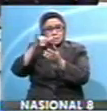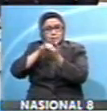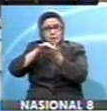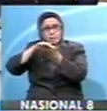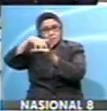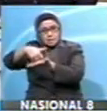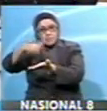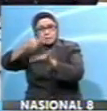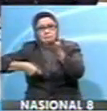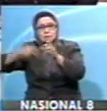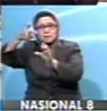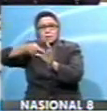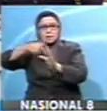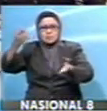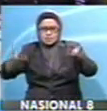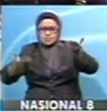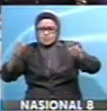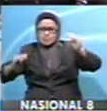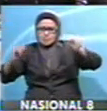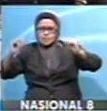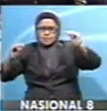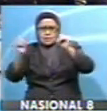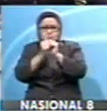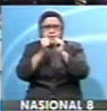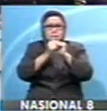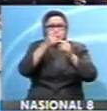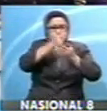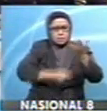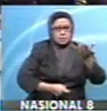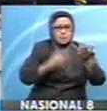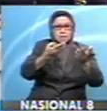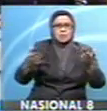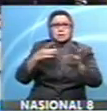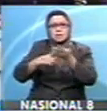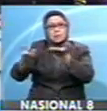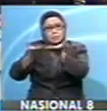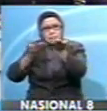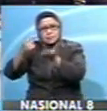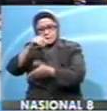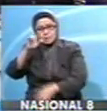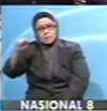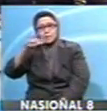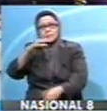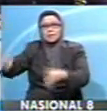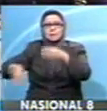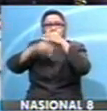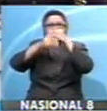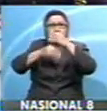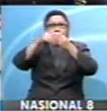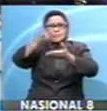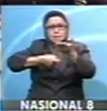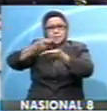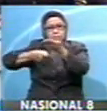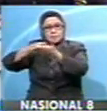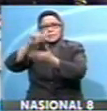harga minyak juga diimbangi menerusi pelaksanaan Cukai barang dan perkhidmatan GST selain penambahan hasil daripada Cukai lain yang